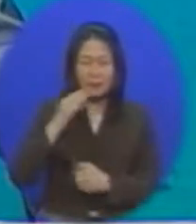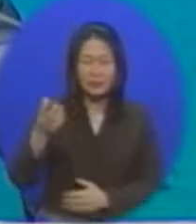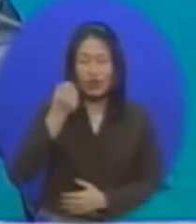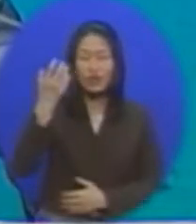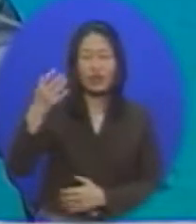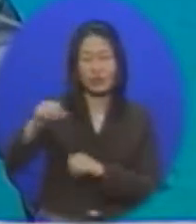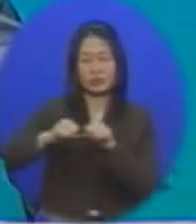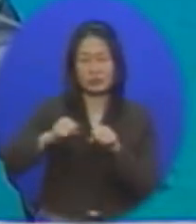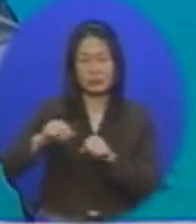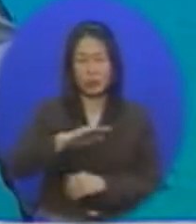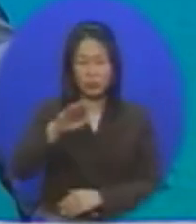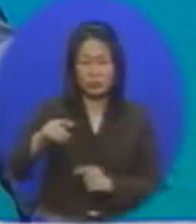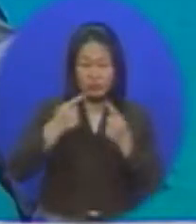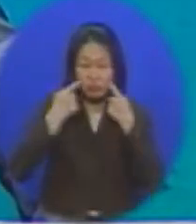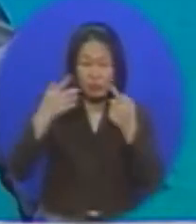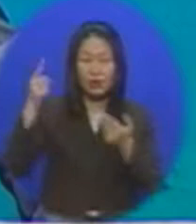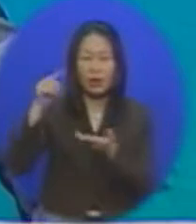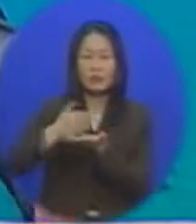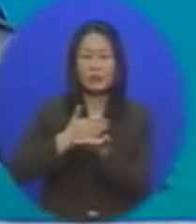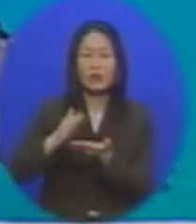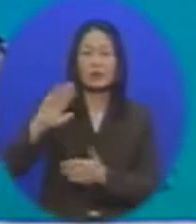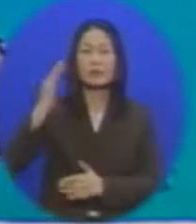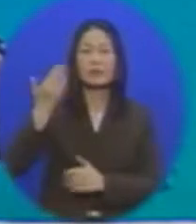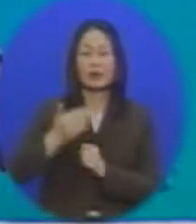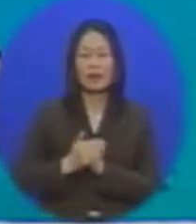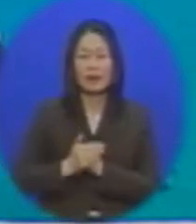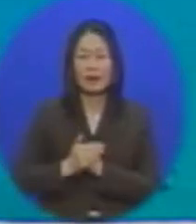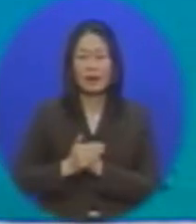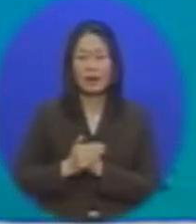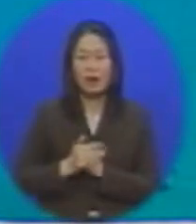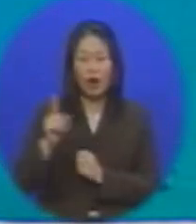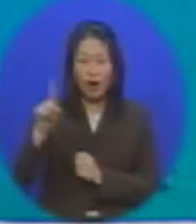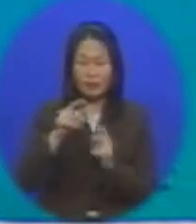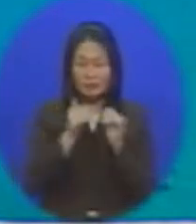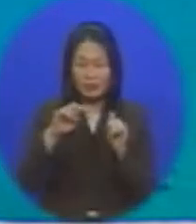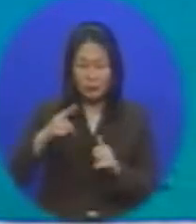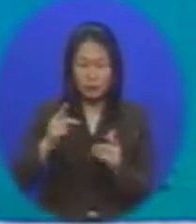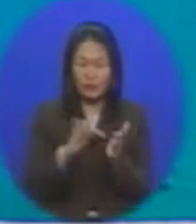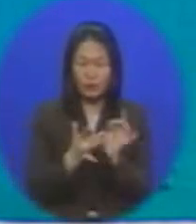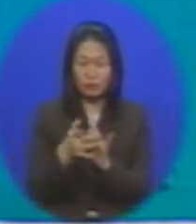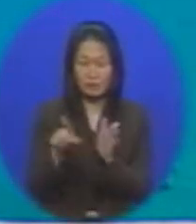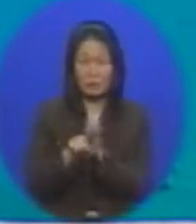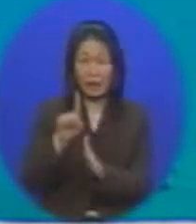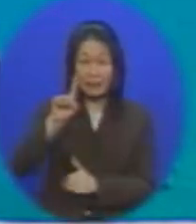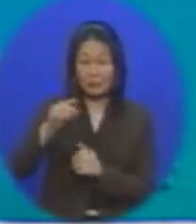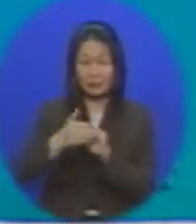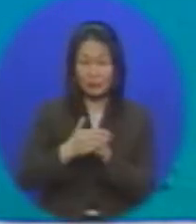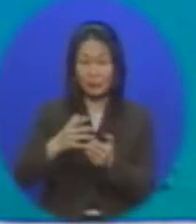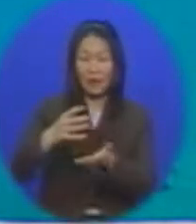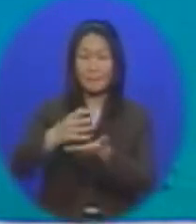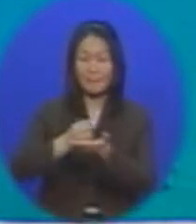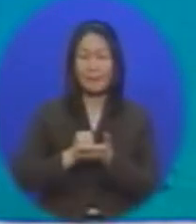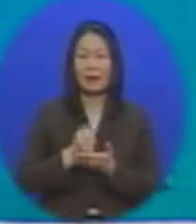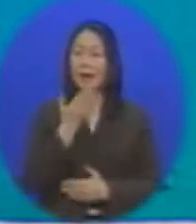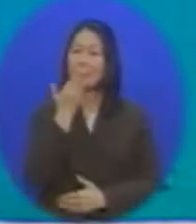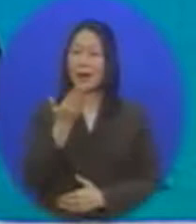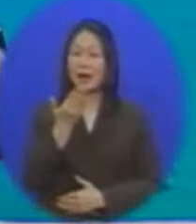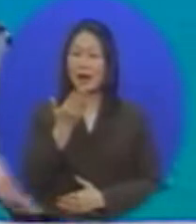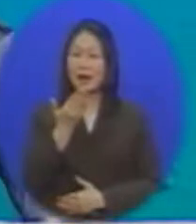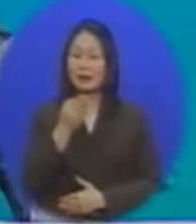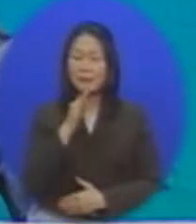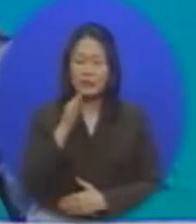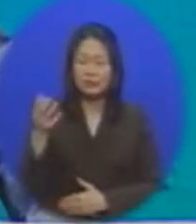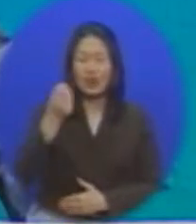분별해야 되요 어떤 사람도 예수 믿는 거 하나 때문에 받아들여질 수 있게 만드는 것이